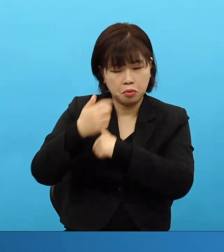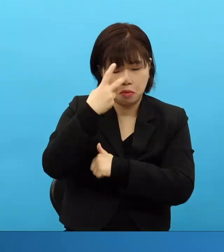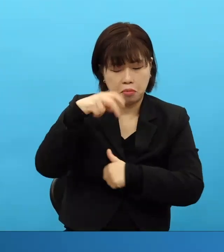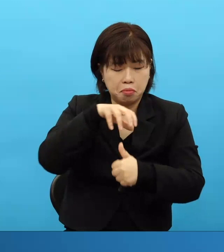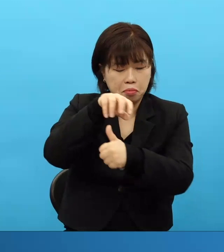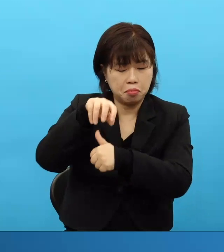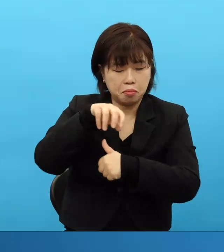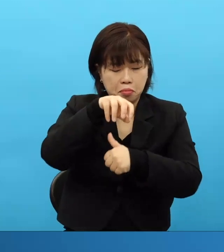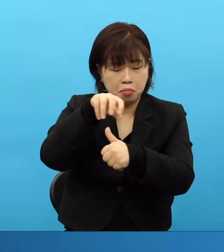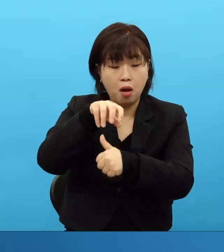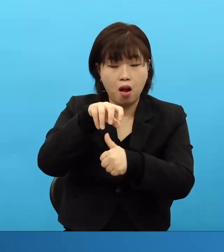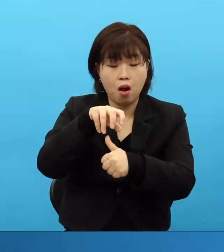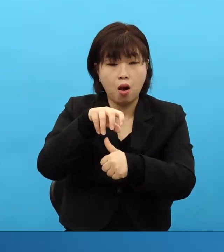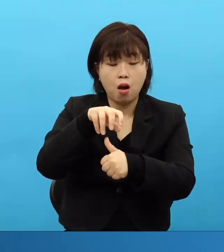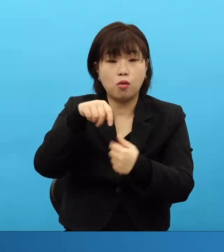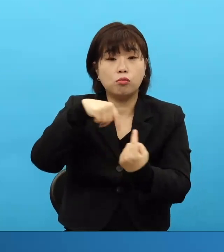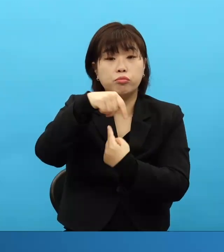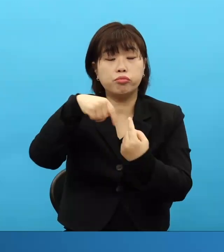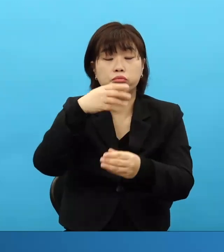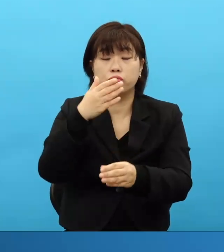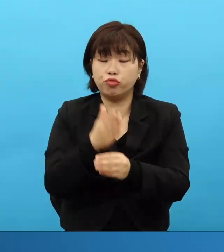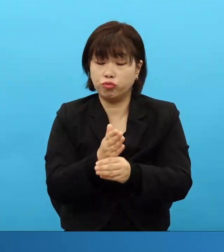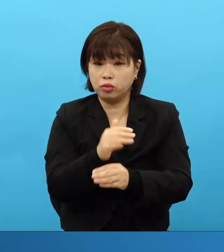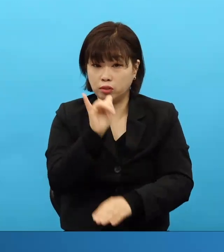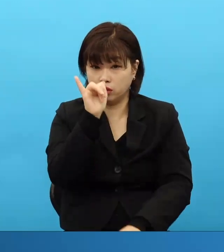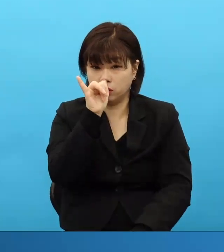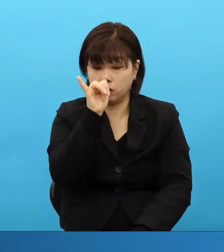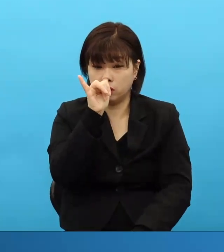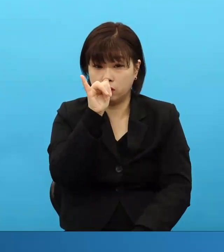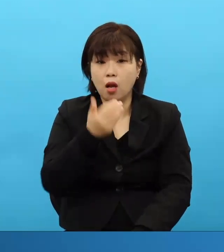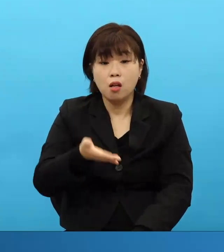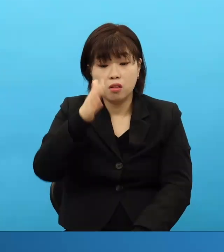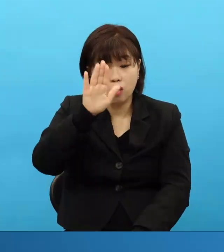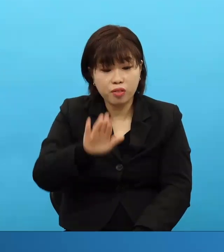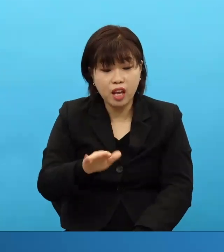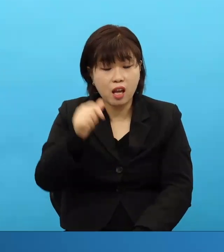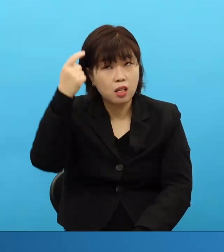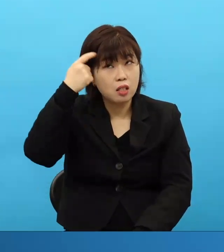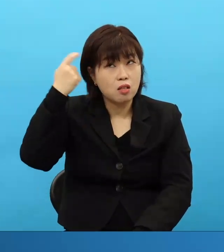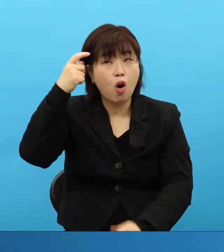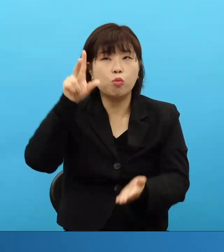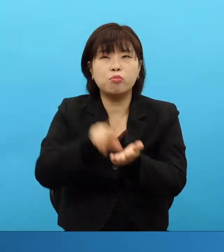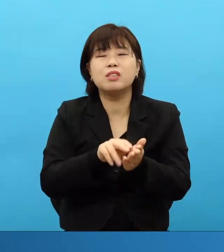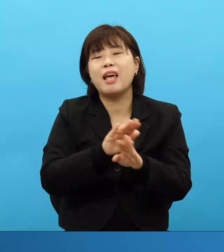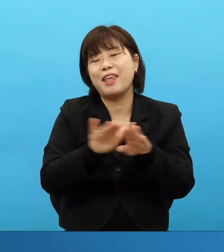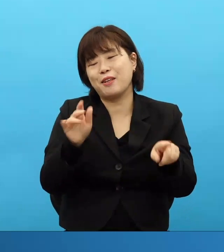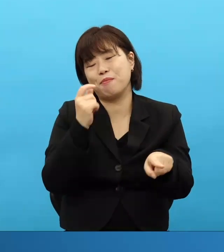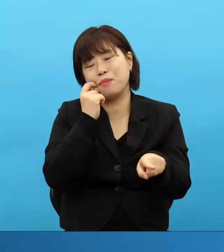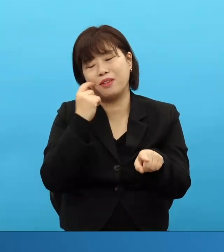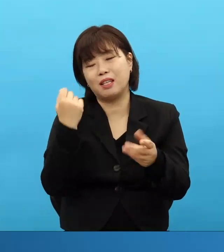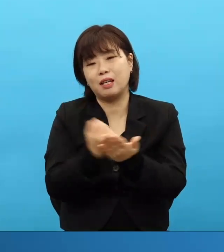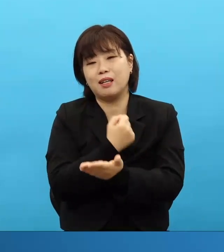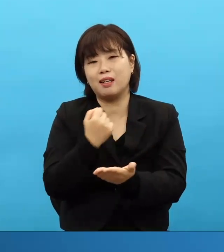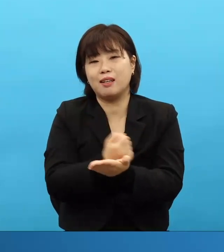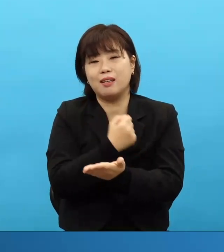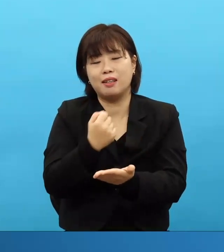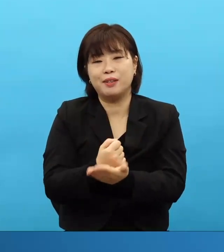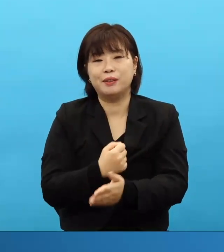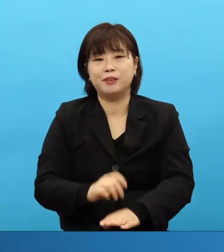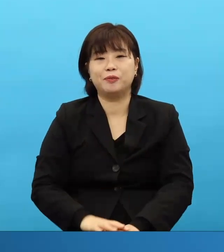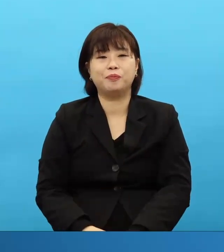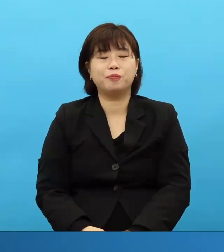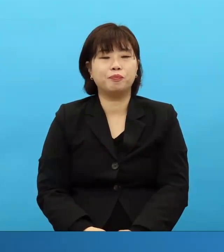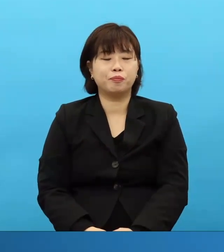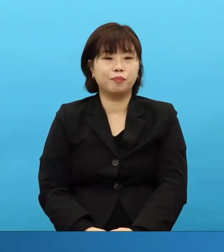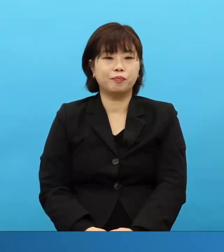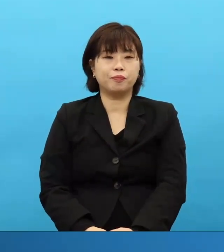However, the spiritual problems are not being 자, 그러면 우리 solved. 렘넌트는 보좌의 능력이 어디에 가장 나타나는 걸 아셔야 돼요. Then our remnants need to know where the power